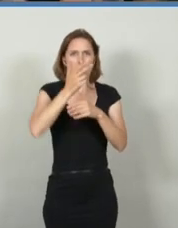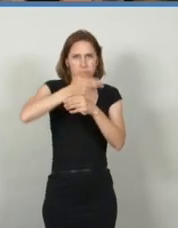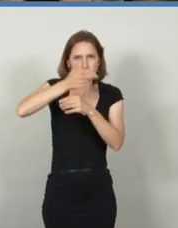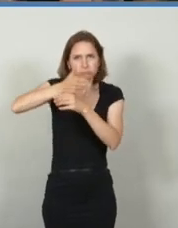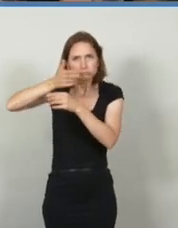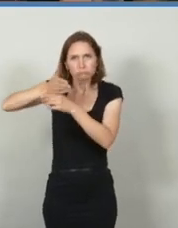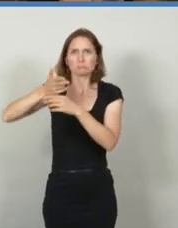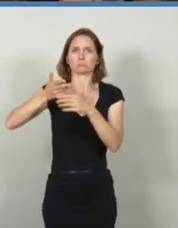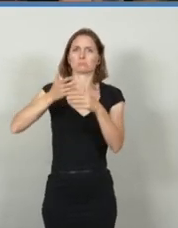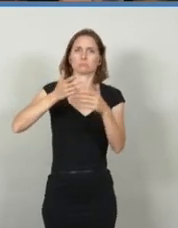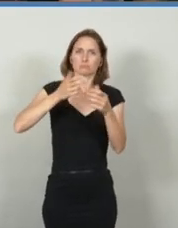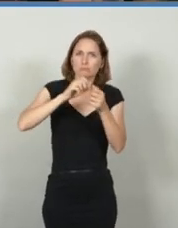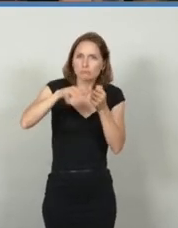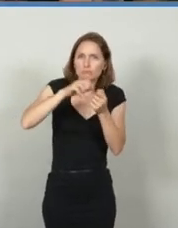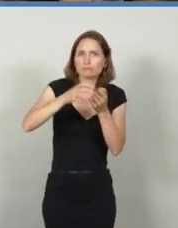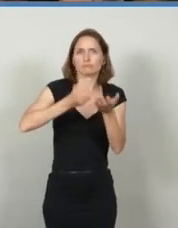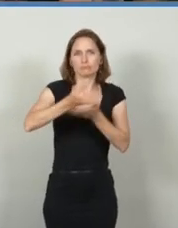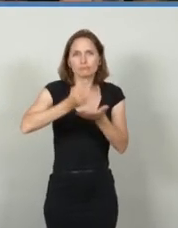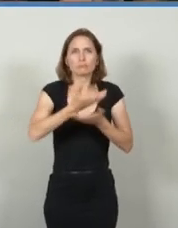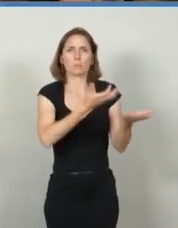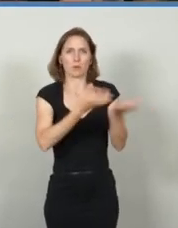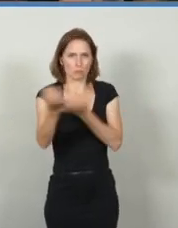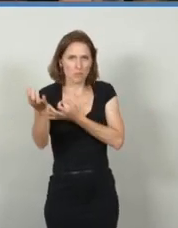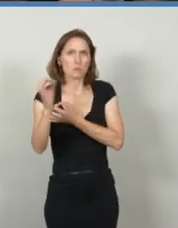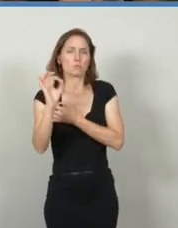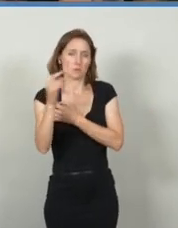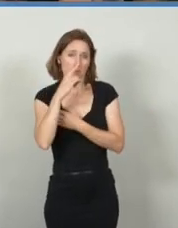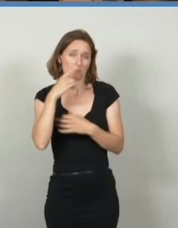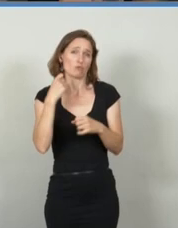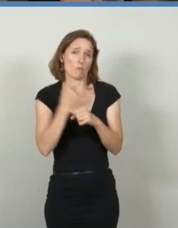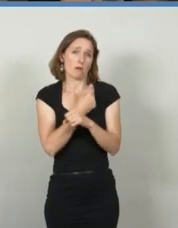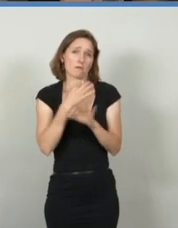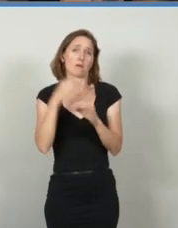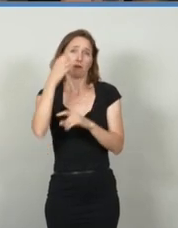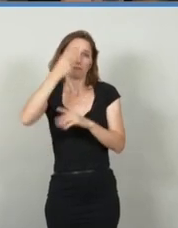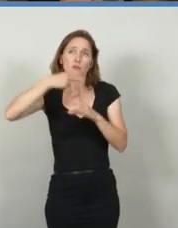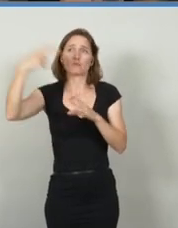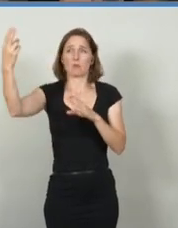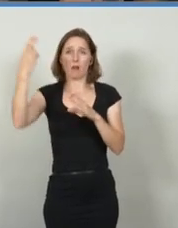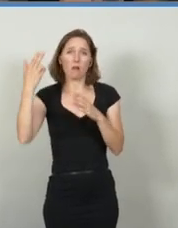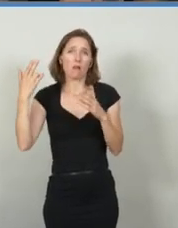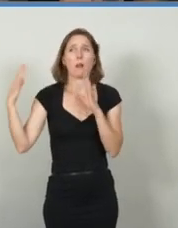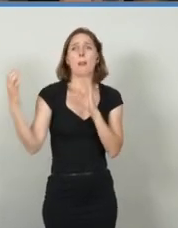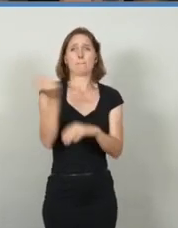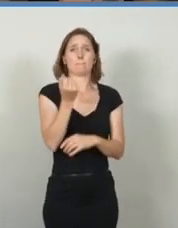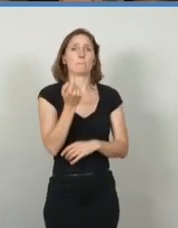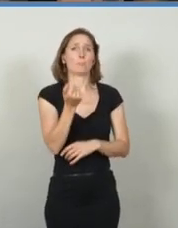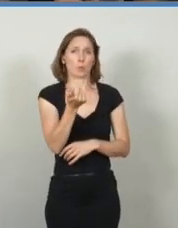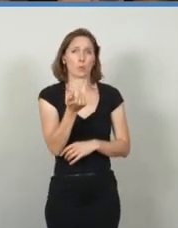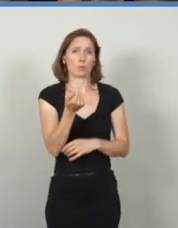mais par contre nous pouvons regretter le peu de relais au niveau national mais davantage au niveau européen